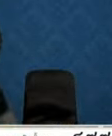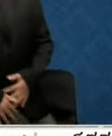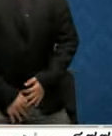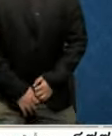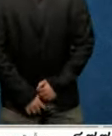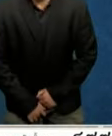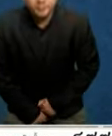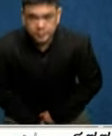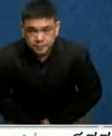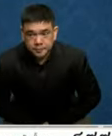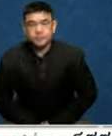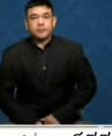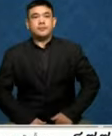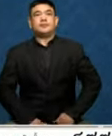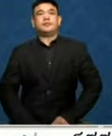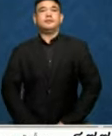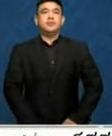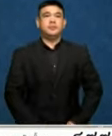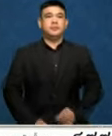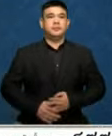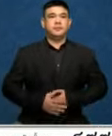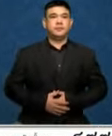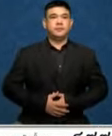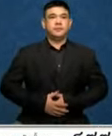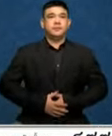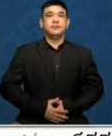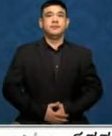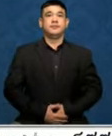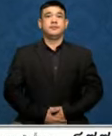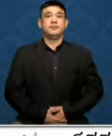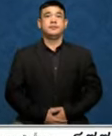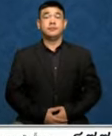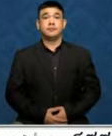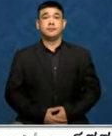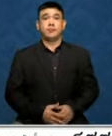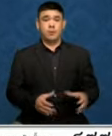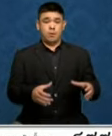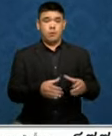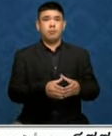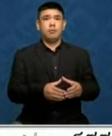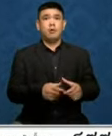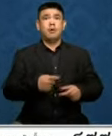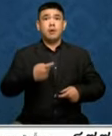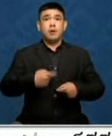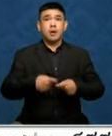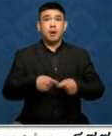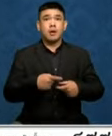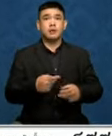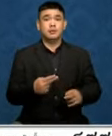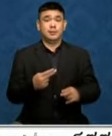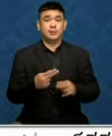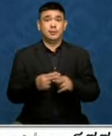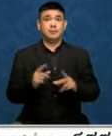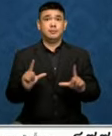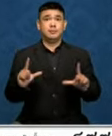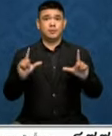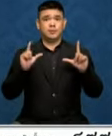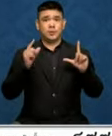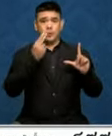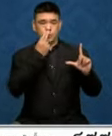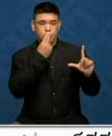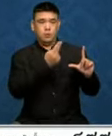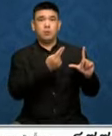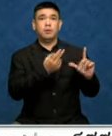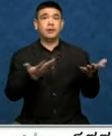นี่ต้องยุบยากพรรคพรรคการเมืองนี่ไม่มีตัวตนนะครับเป็นชื่อเป็นนามธรรม